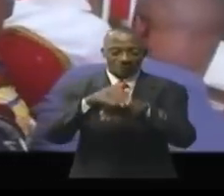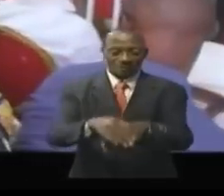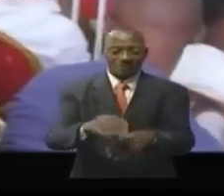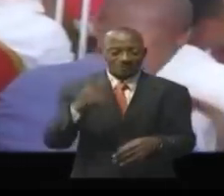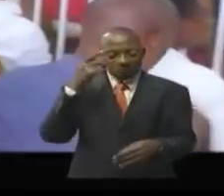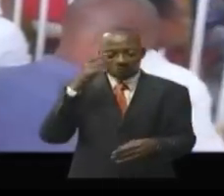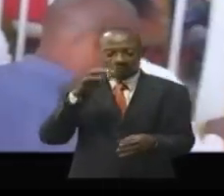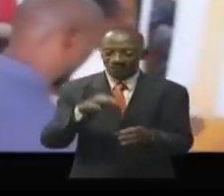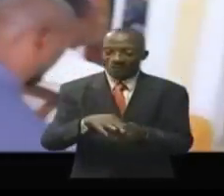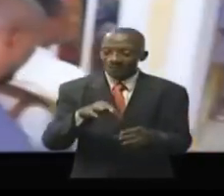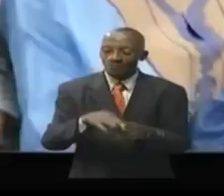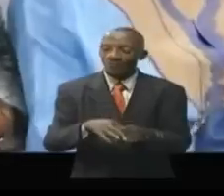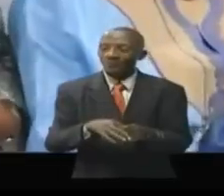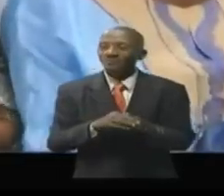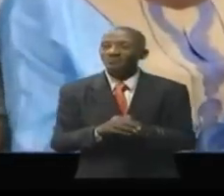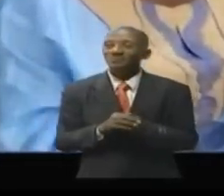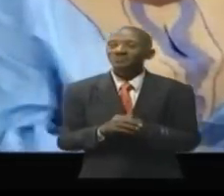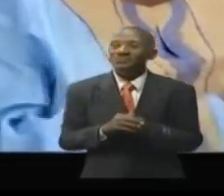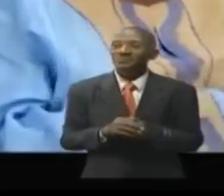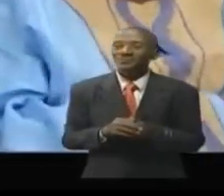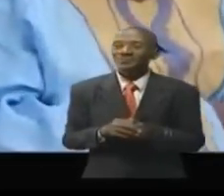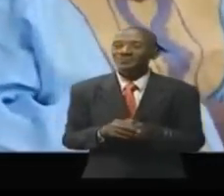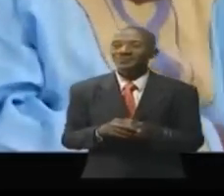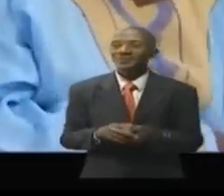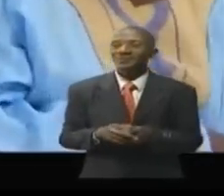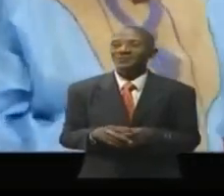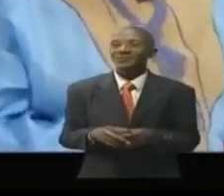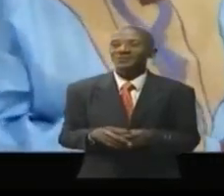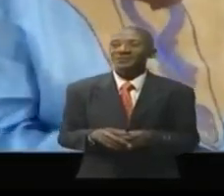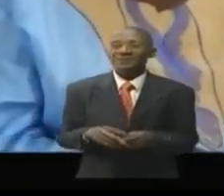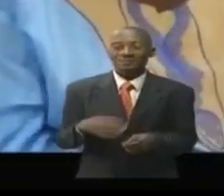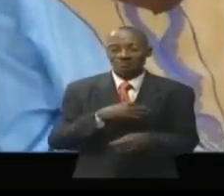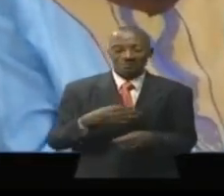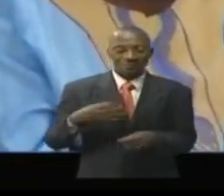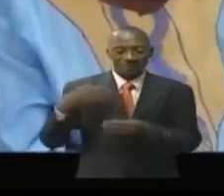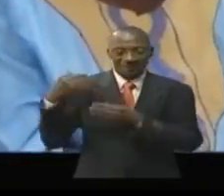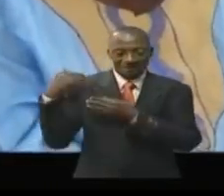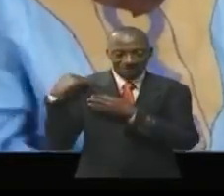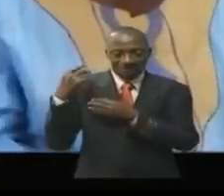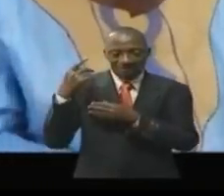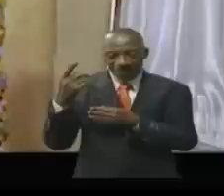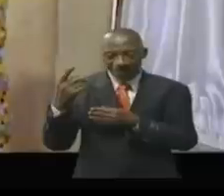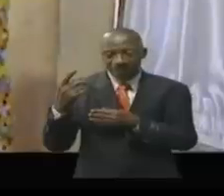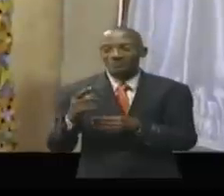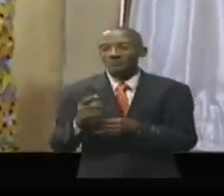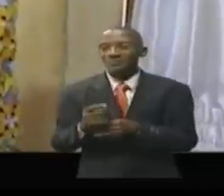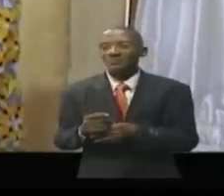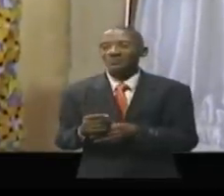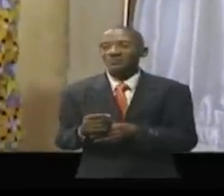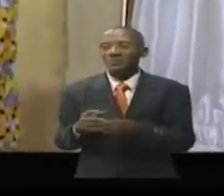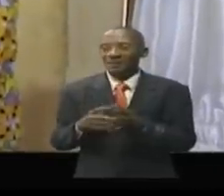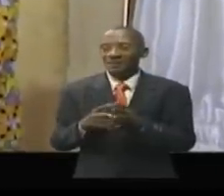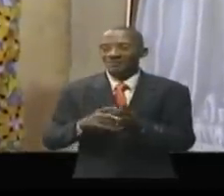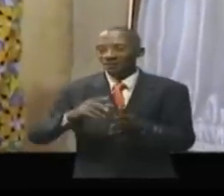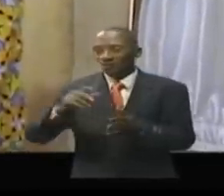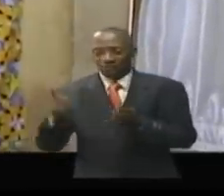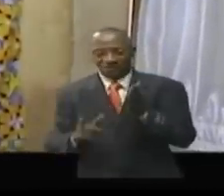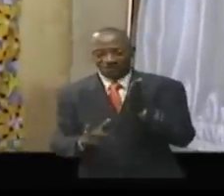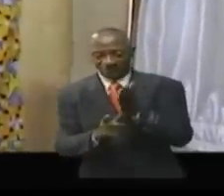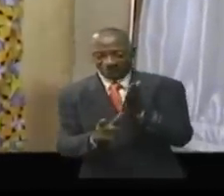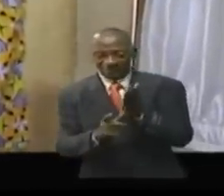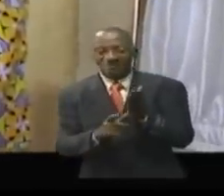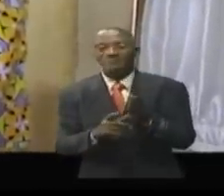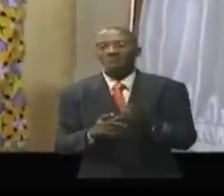de Ngiringiri, dirigée par Esther Boketchou, est la première à saisir la balle au bon. Sous la direction de leur président sectionnaire,